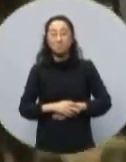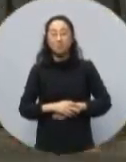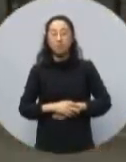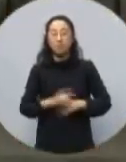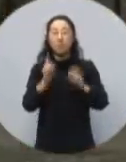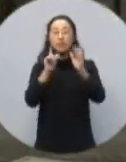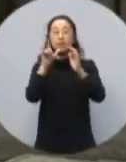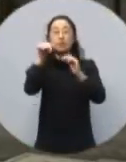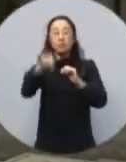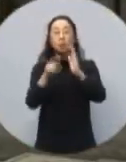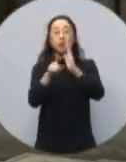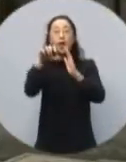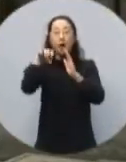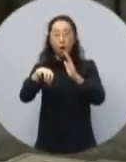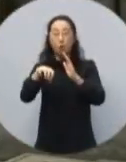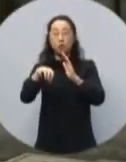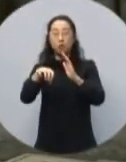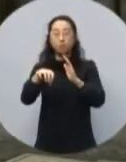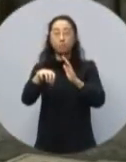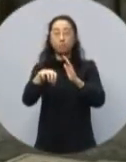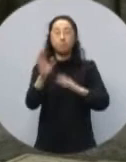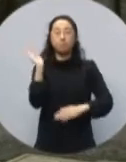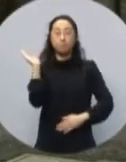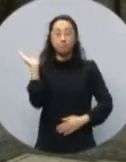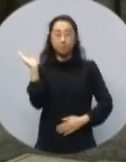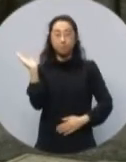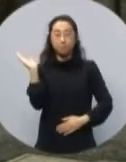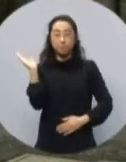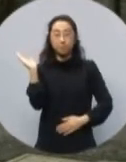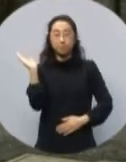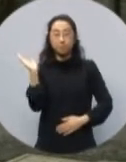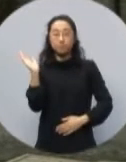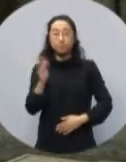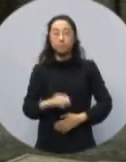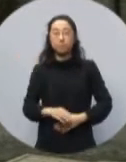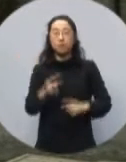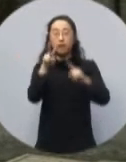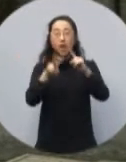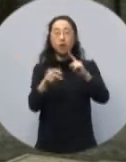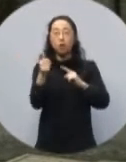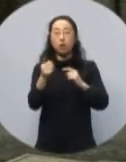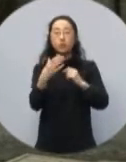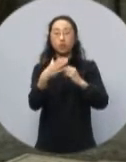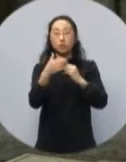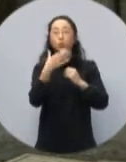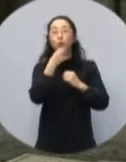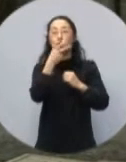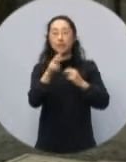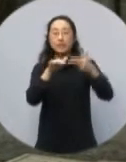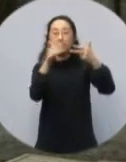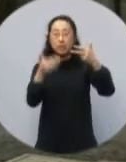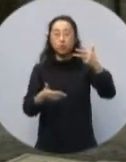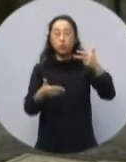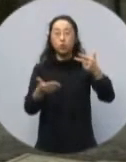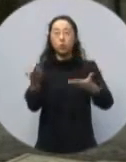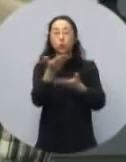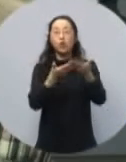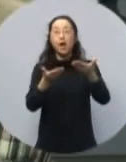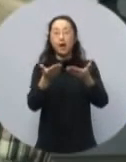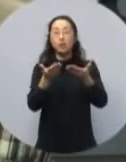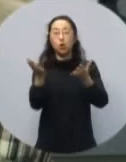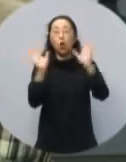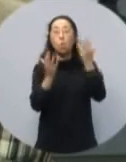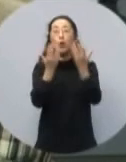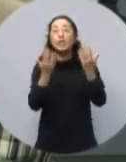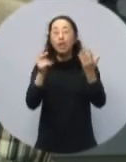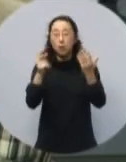下寺尾にある社会福祉法人レイジュ会、介護老人福祉施設ふれあいの森では介